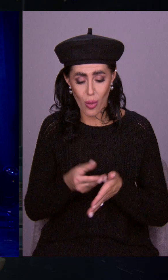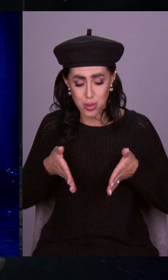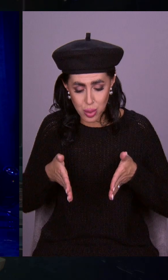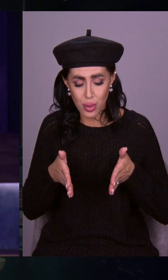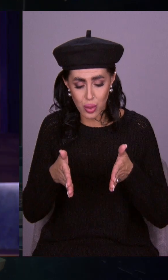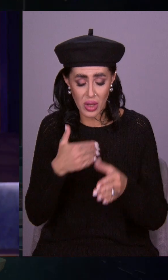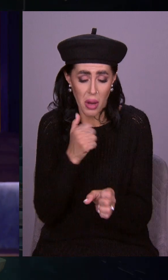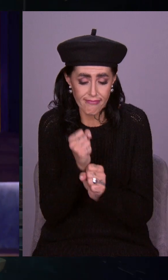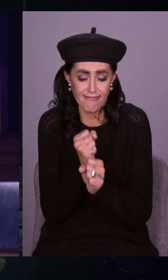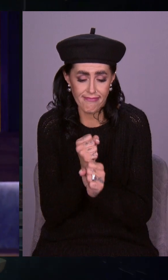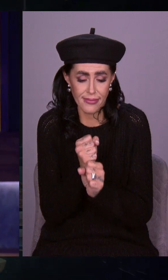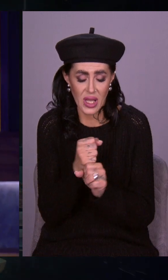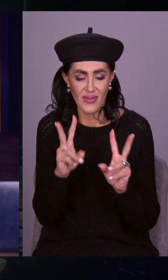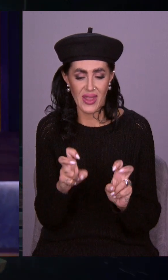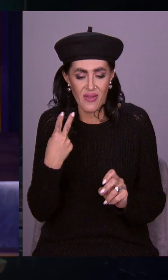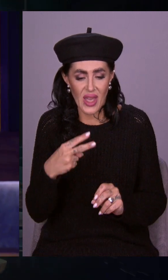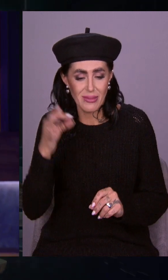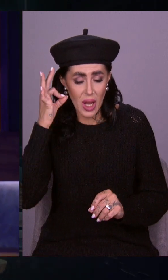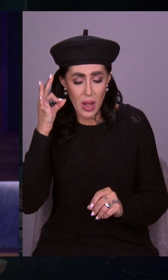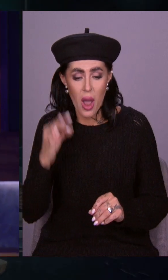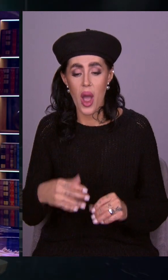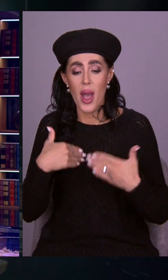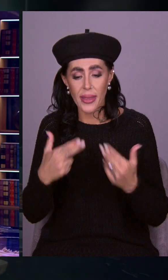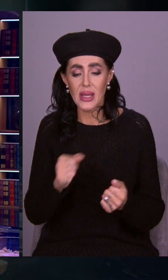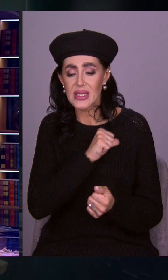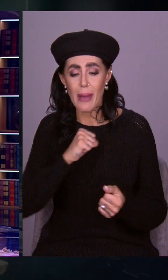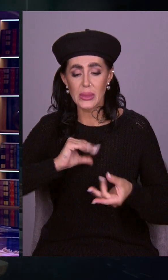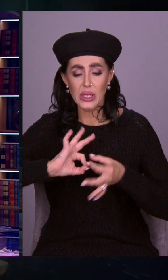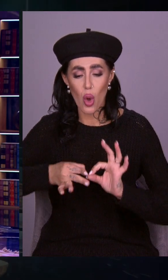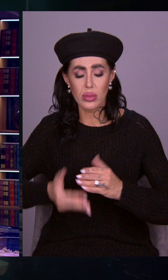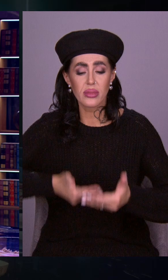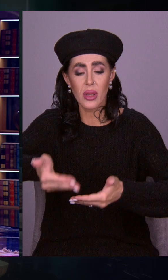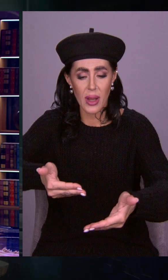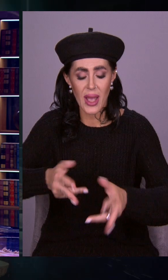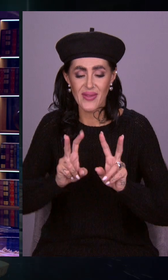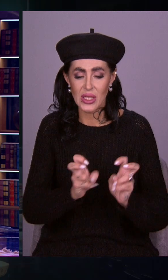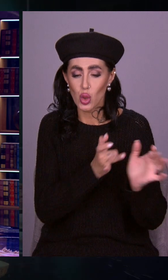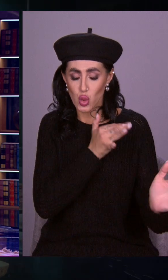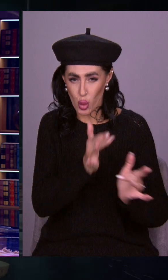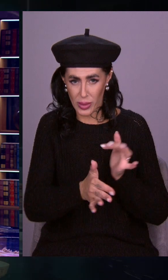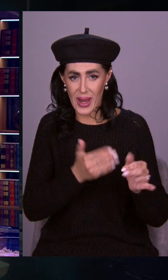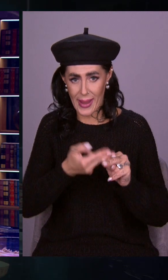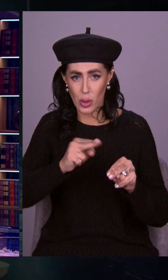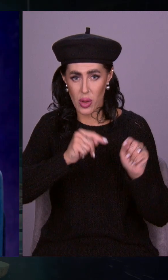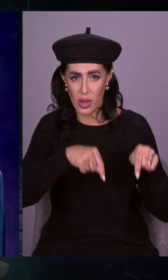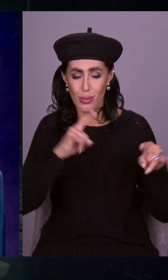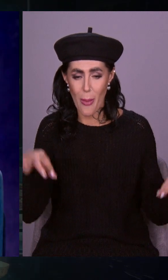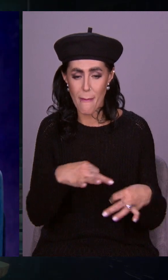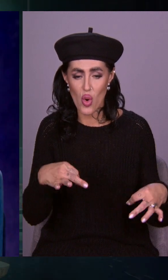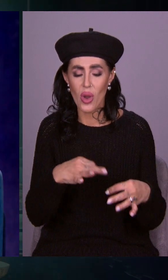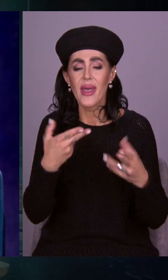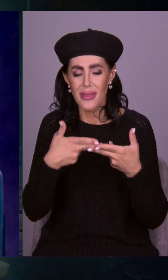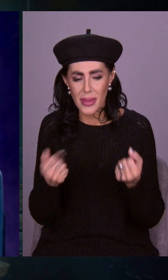плюс. Насправді дуже великі кроки вже подолані для того, щоб інструмент цей, так би мовити, свою цільову